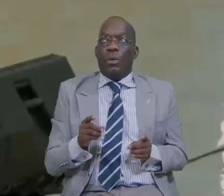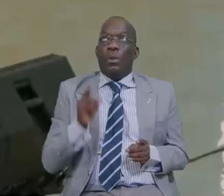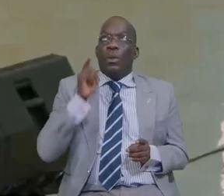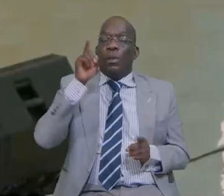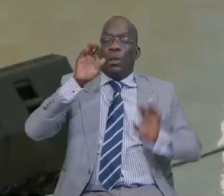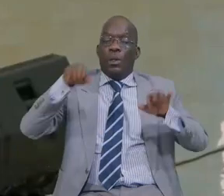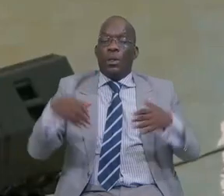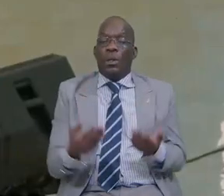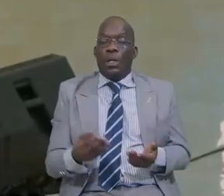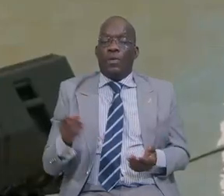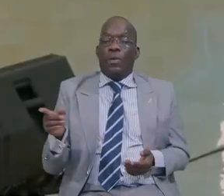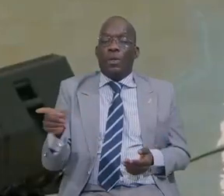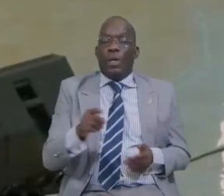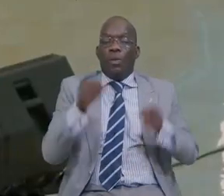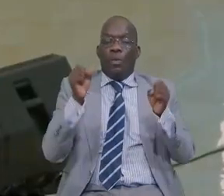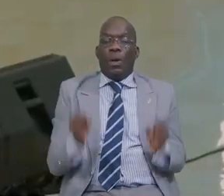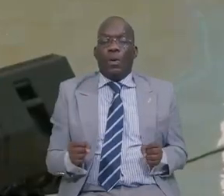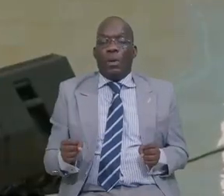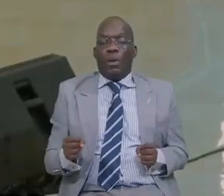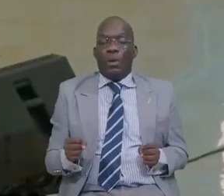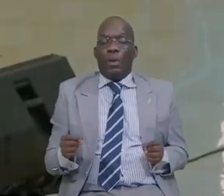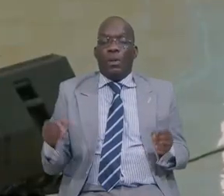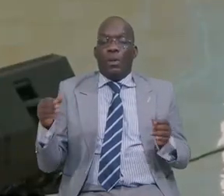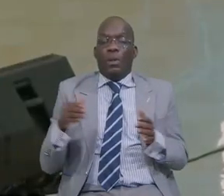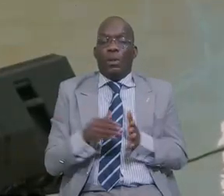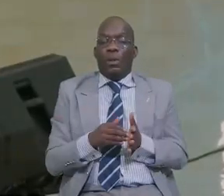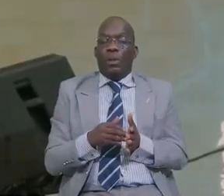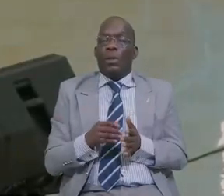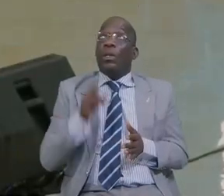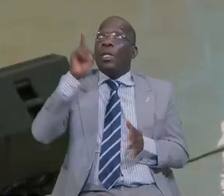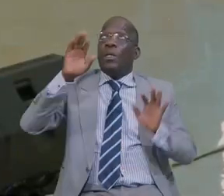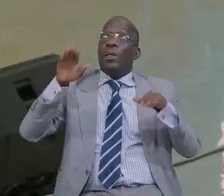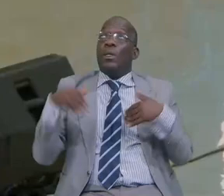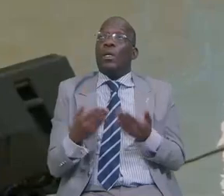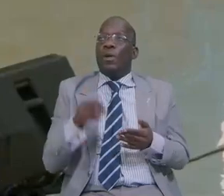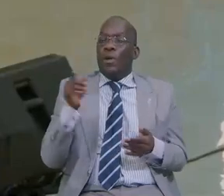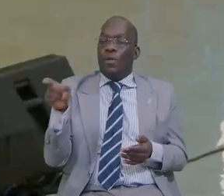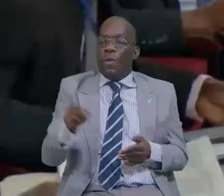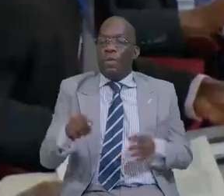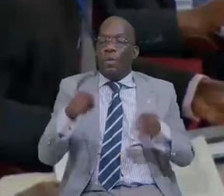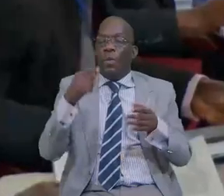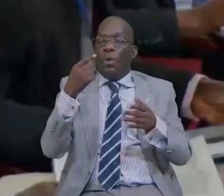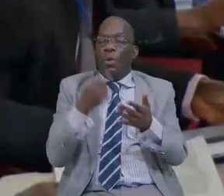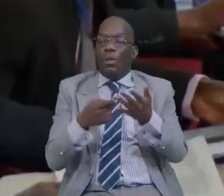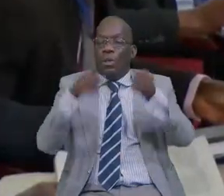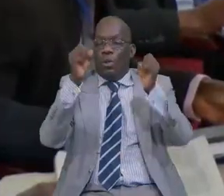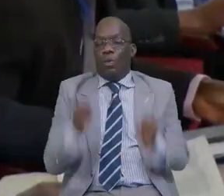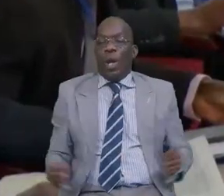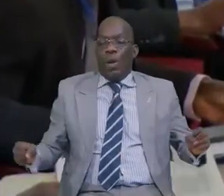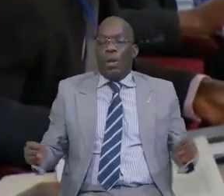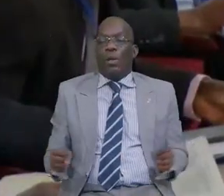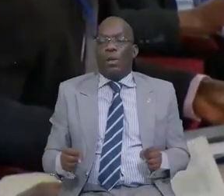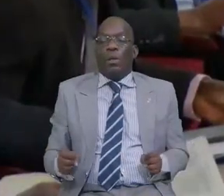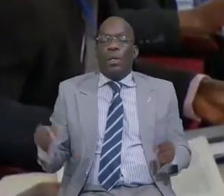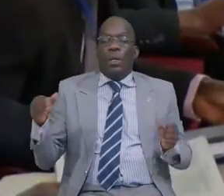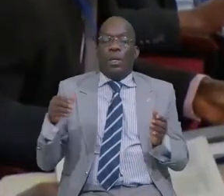il leur donna le pouvoir. Il leur donna, dites-moi à haute voix, il